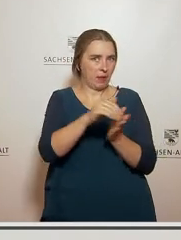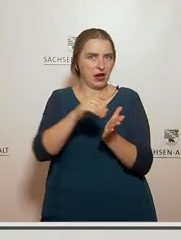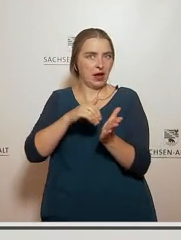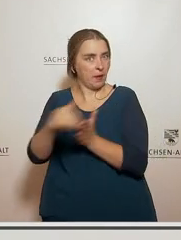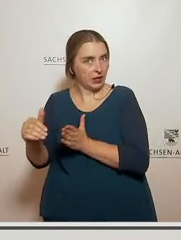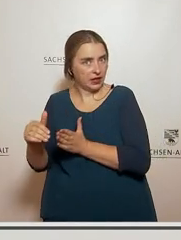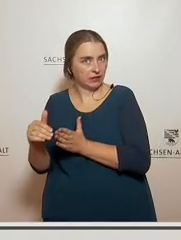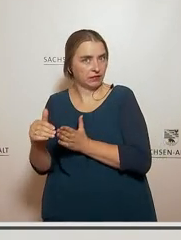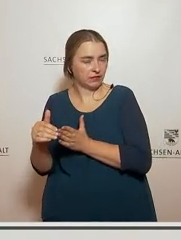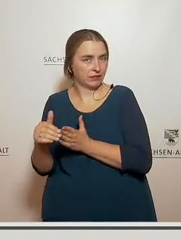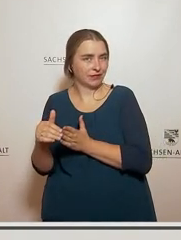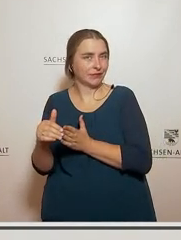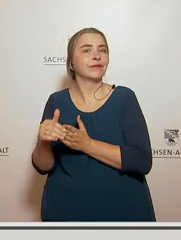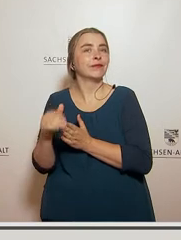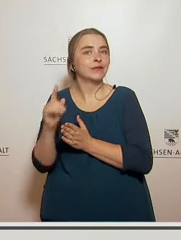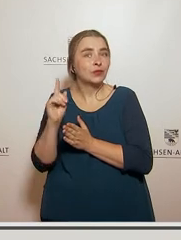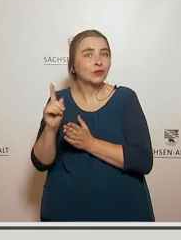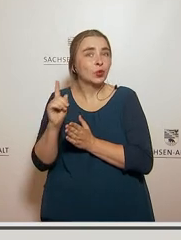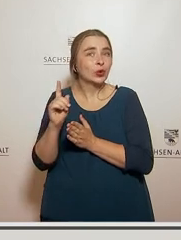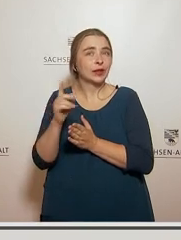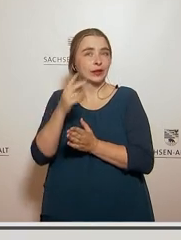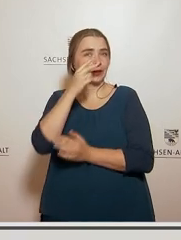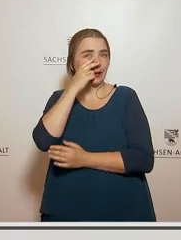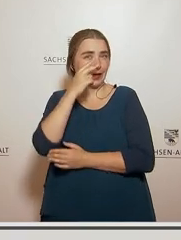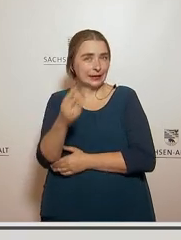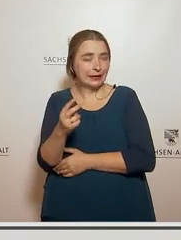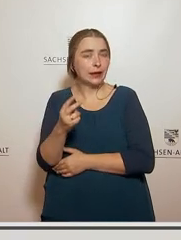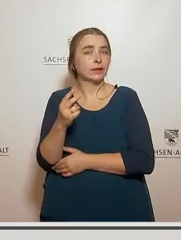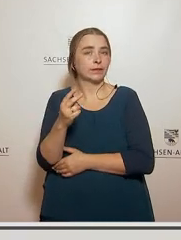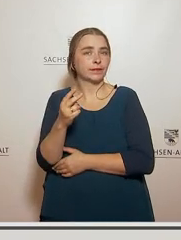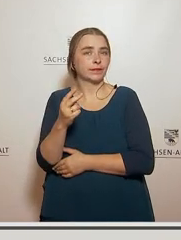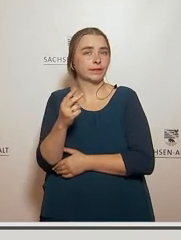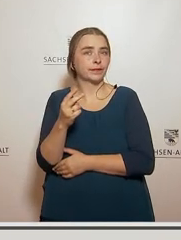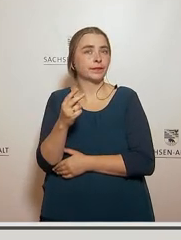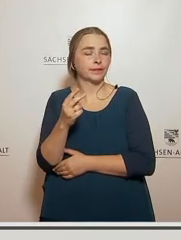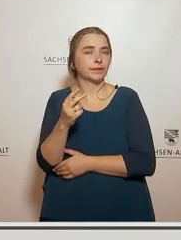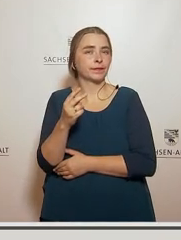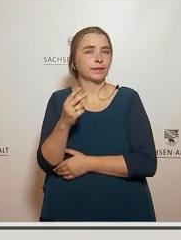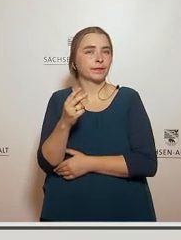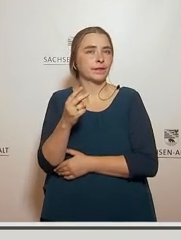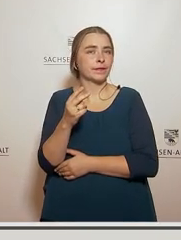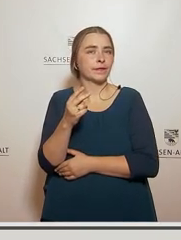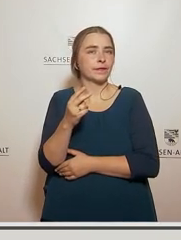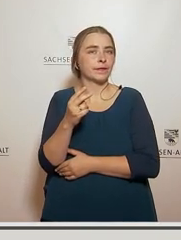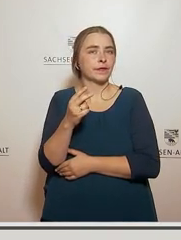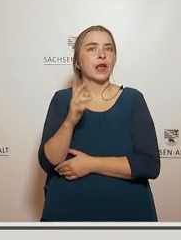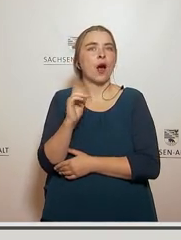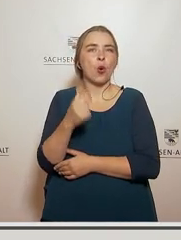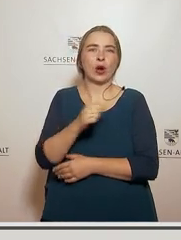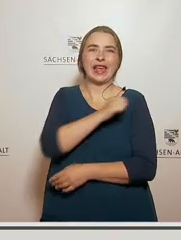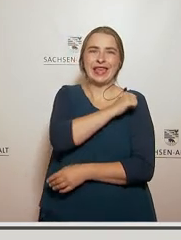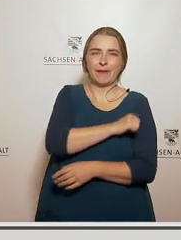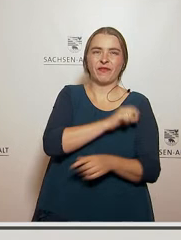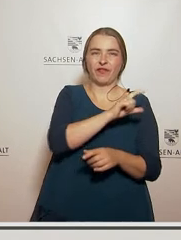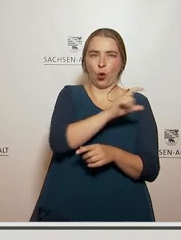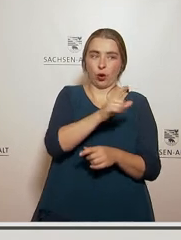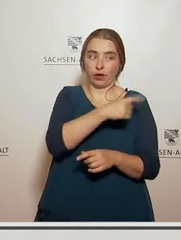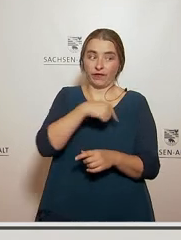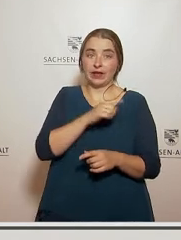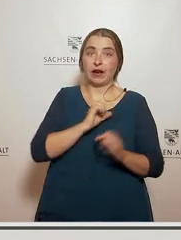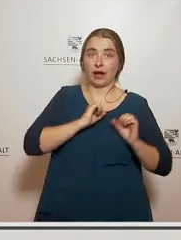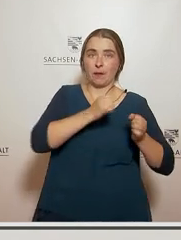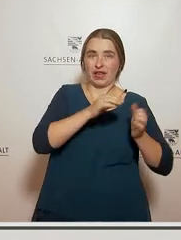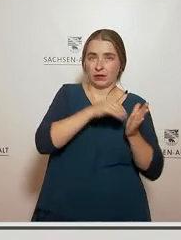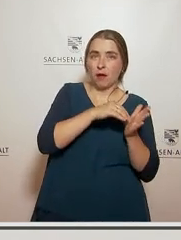sehen hinsichtlich der Berichte, wie die Impfkampagne, wir haben ja noch mal gesagt, wir machen noch mal diese Impfwoche mit. Das ist regional